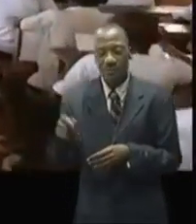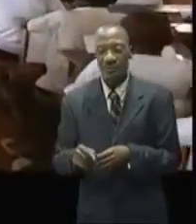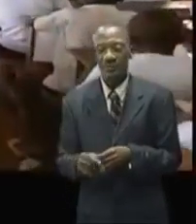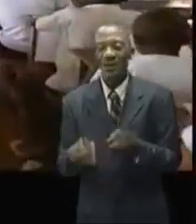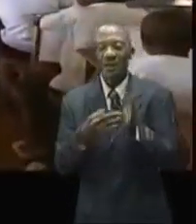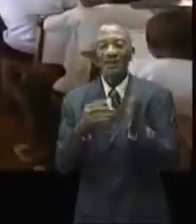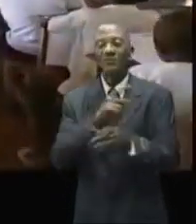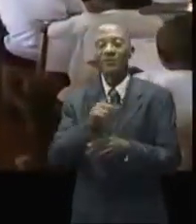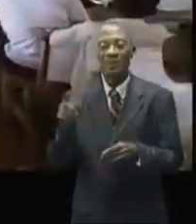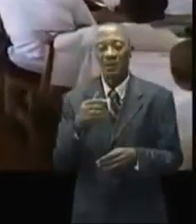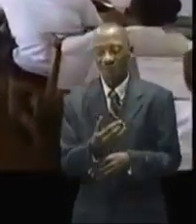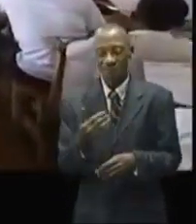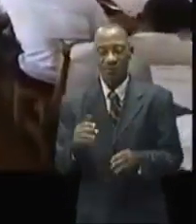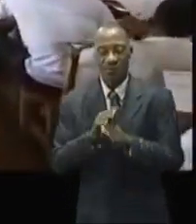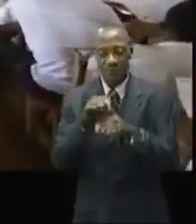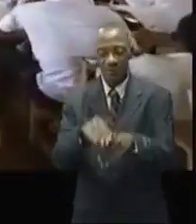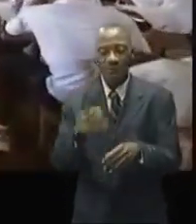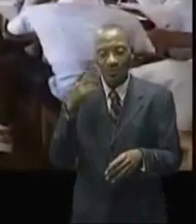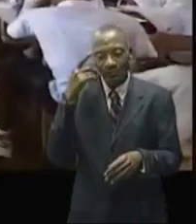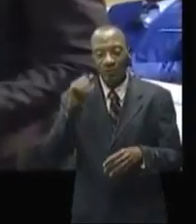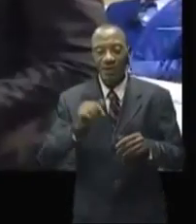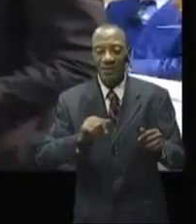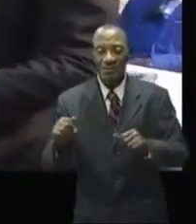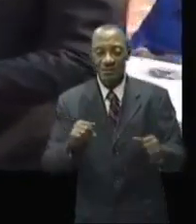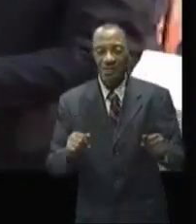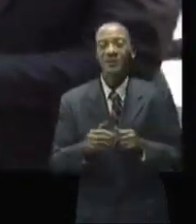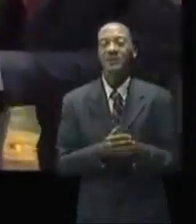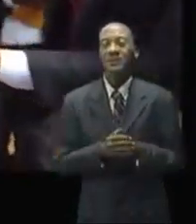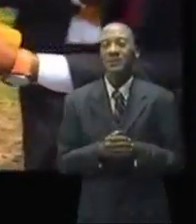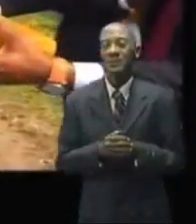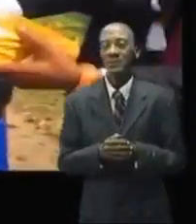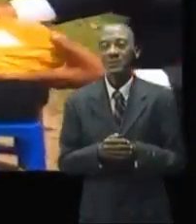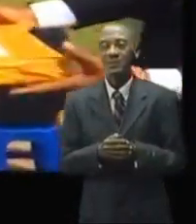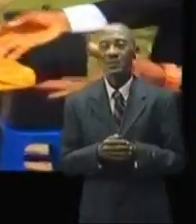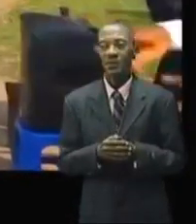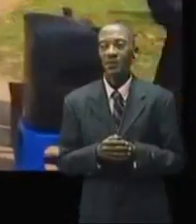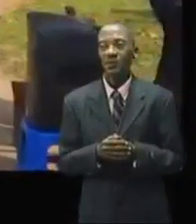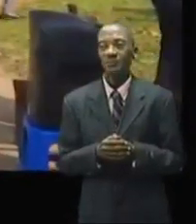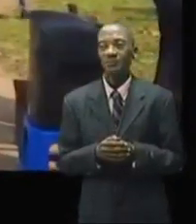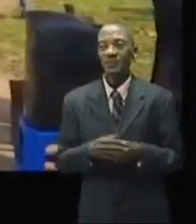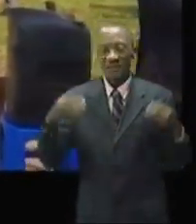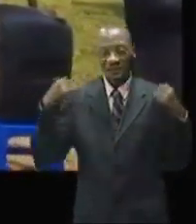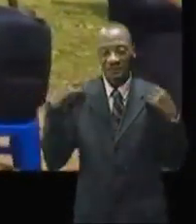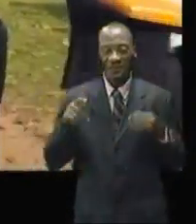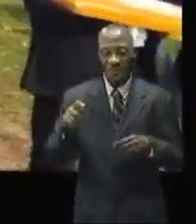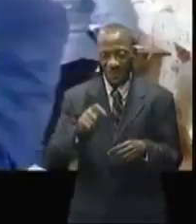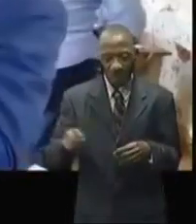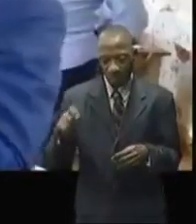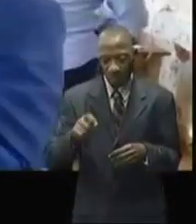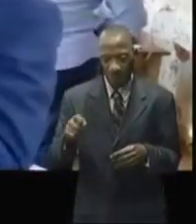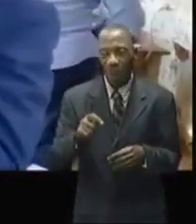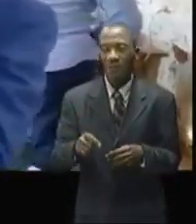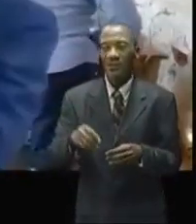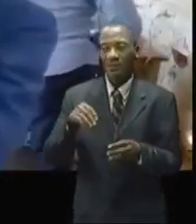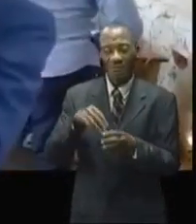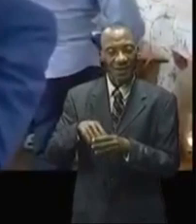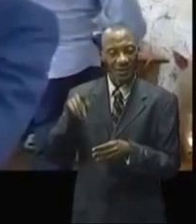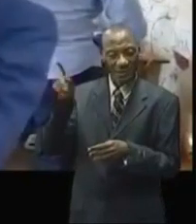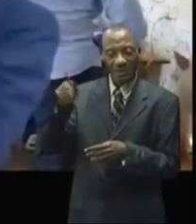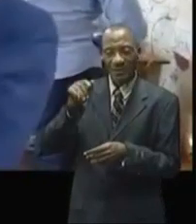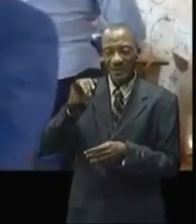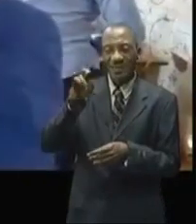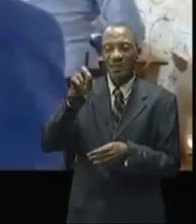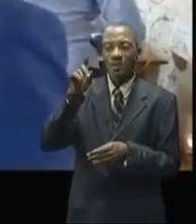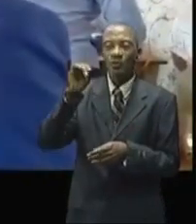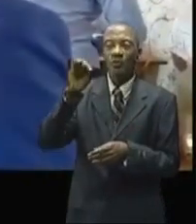de TENASOPS, dont les coups d'envoi étaient donnés par l'administrateur du territoire d'Idiofa. Une occasion de rendre hommage au chef